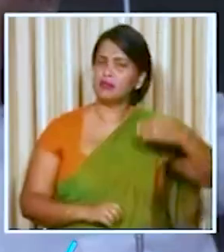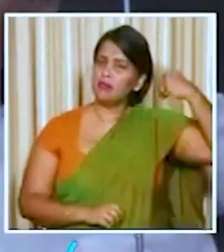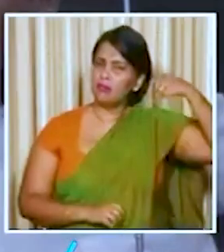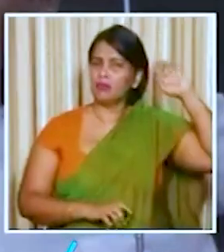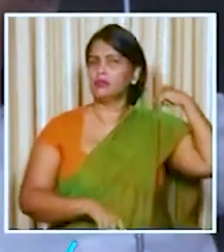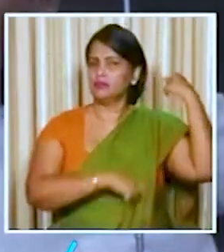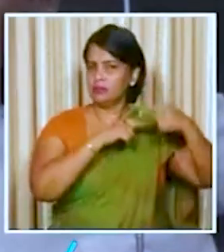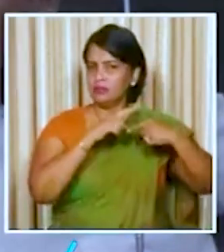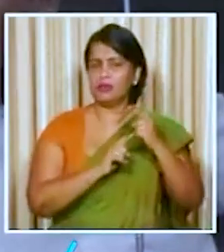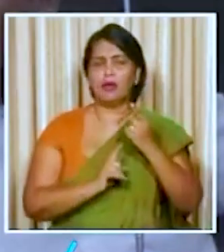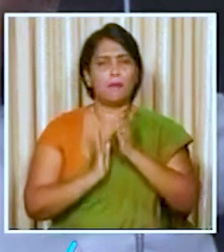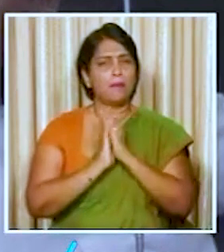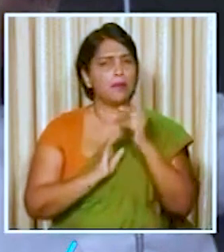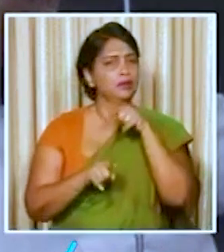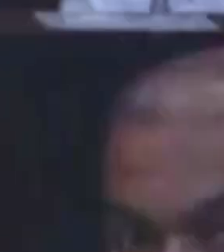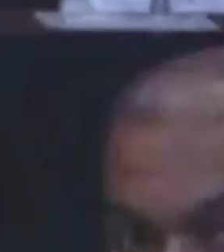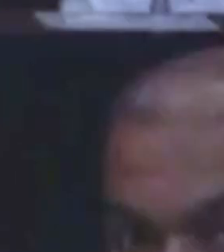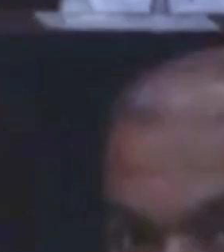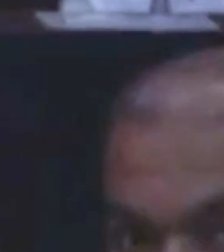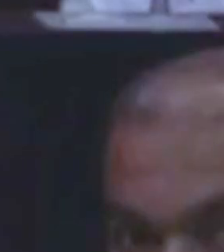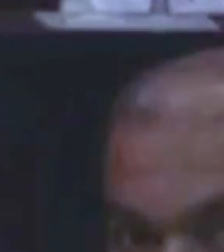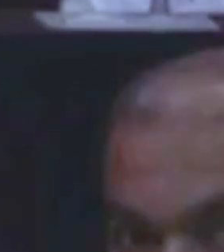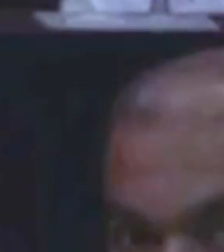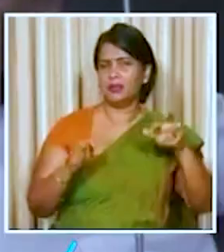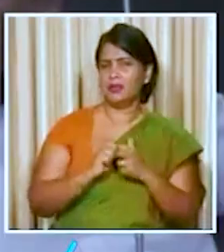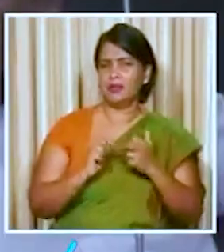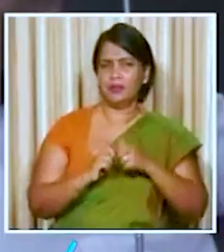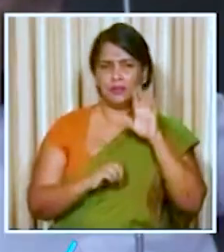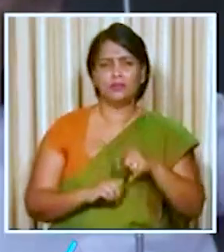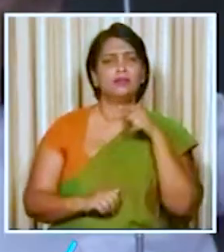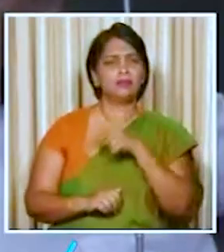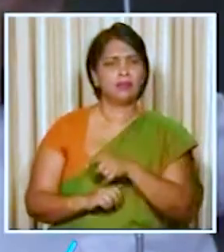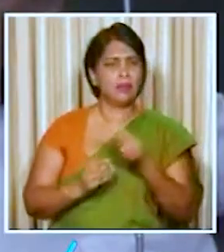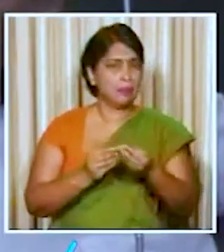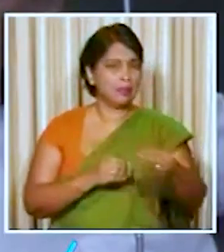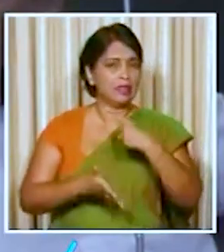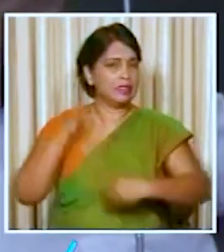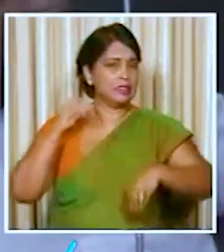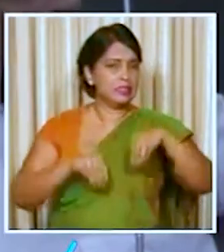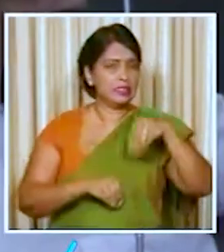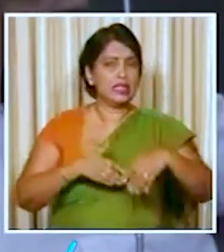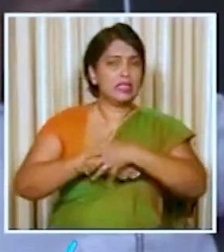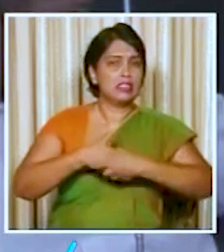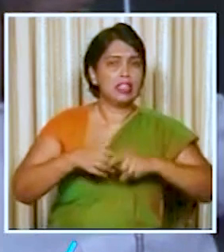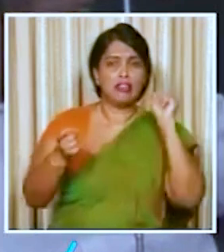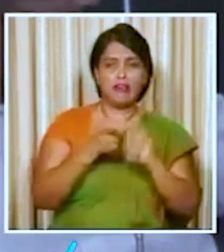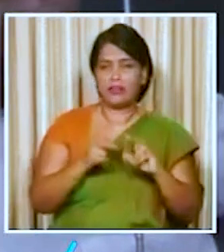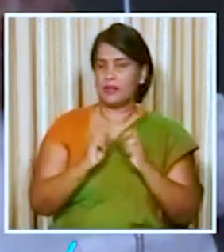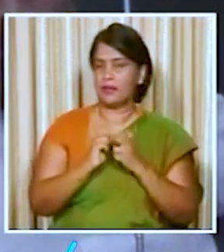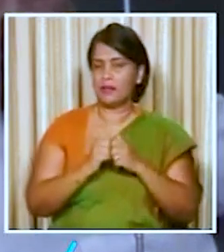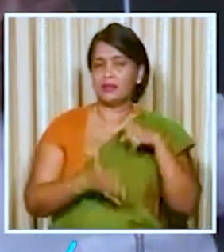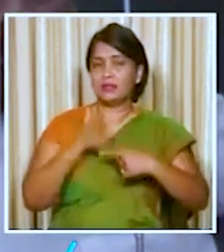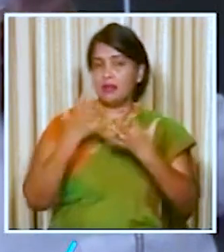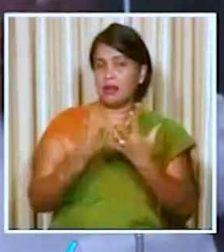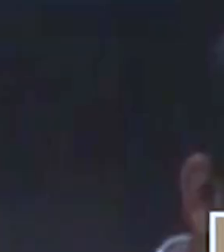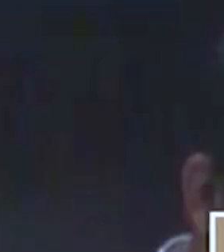ఐతిహాసిక బౌద్ధ పురా విద్యా స్థానేకట గిహిల్లా అనవశ్య గెటుమ కదలా మే ళంగ ఎన మెతివరణేన్ జాతివాది ఆగమవాది విద్యట చంద కొట